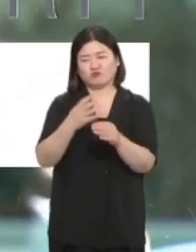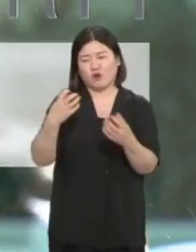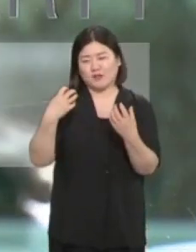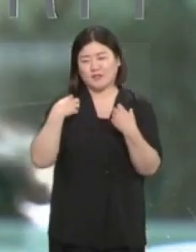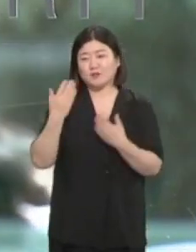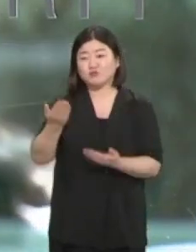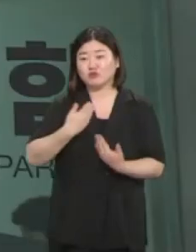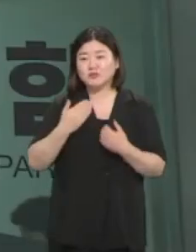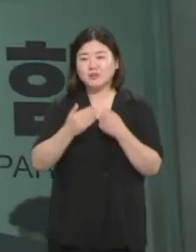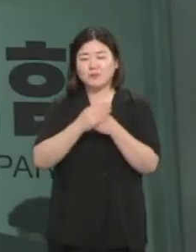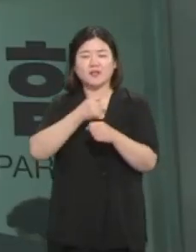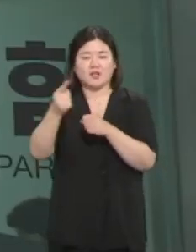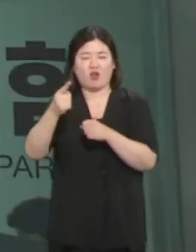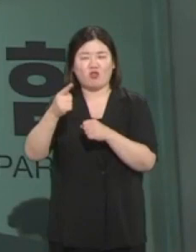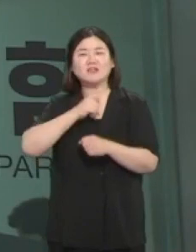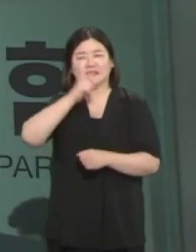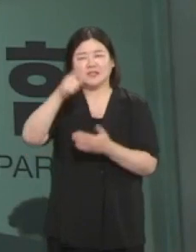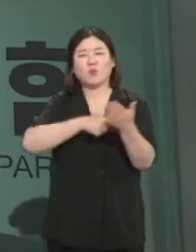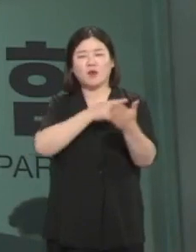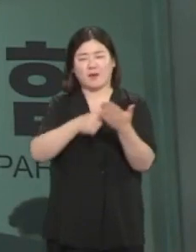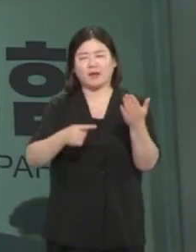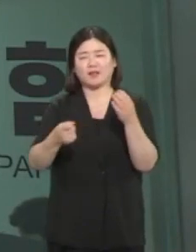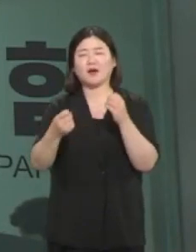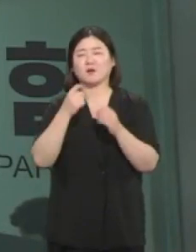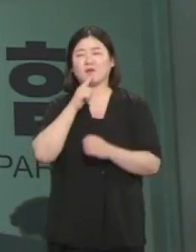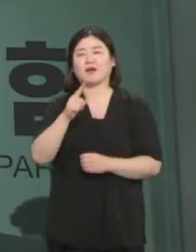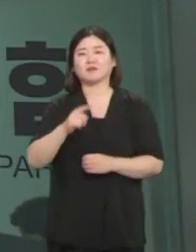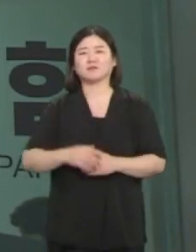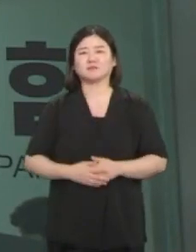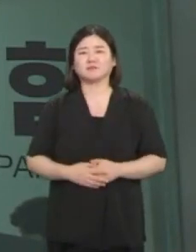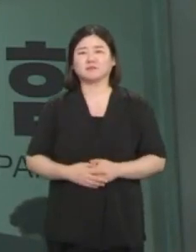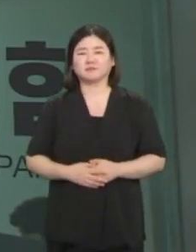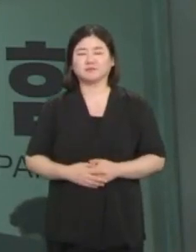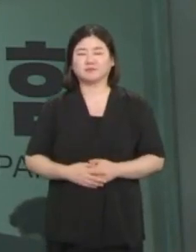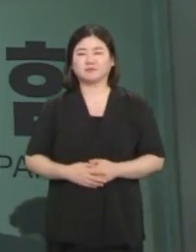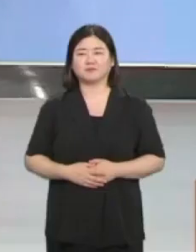맡겨준만큼 내년 총선 승리로 보답하겠다고 밝혔습니다